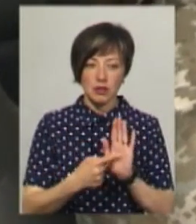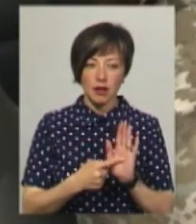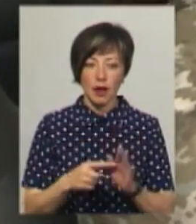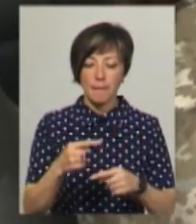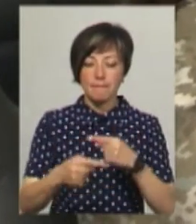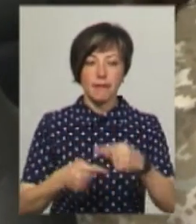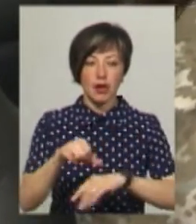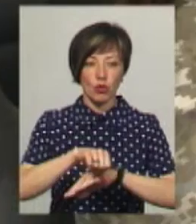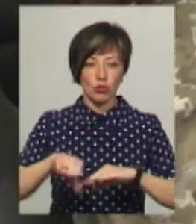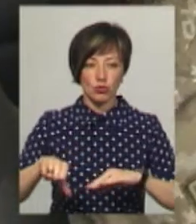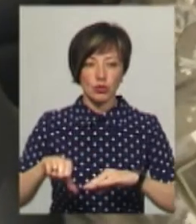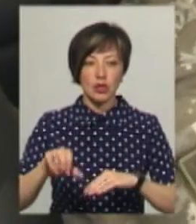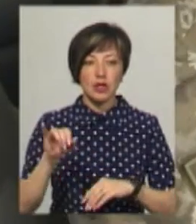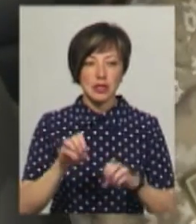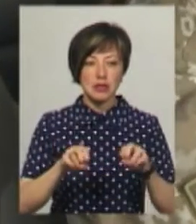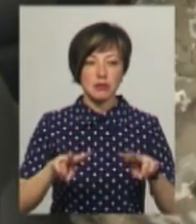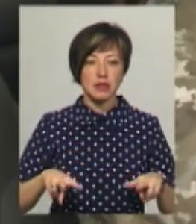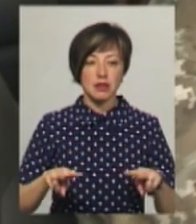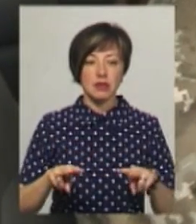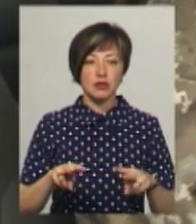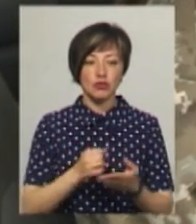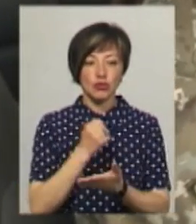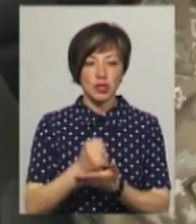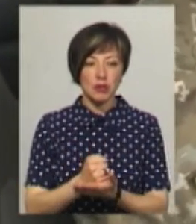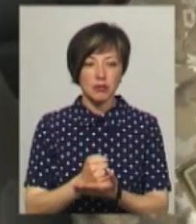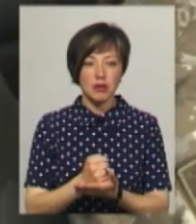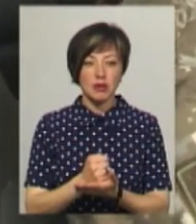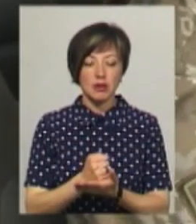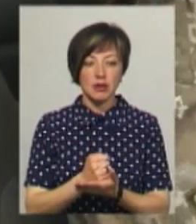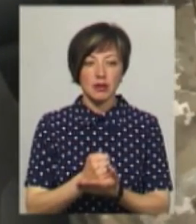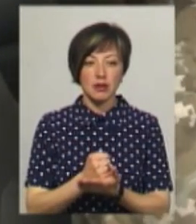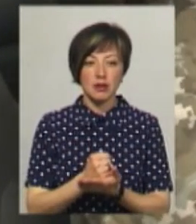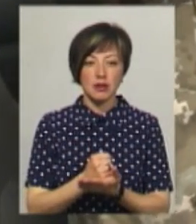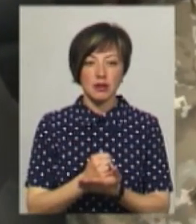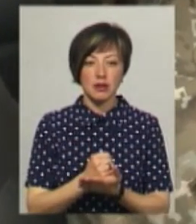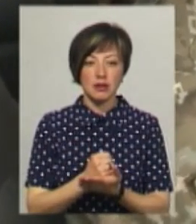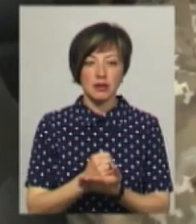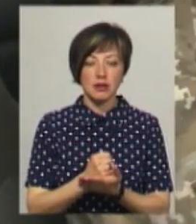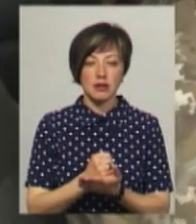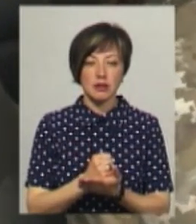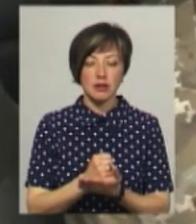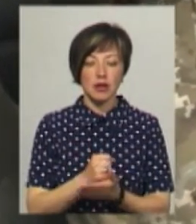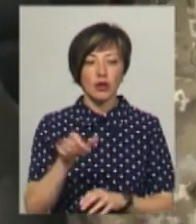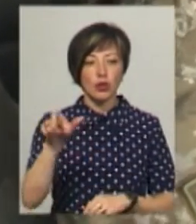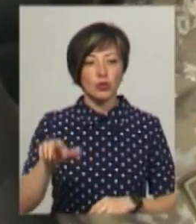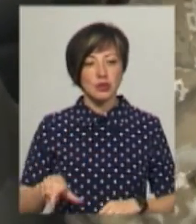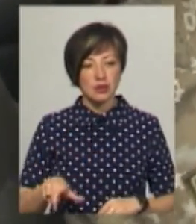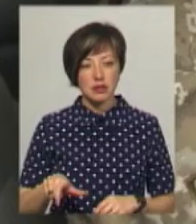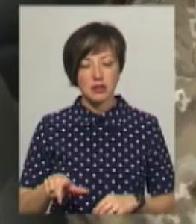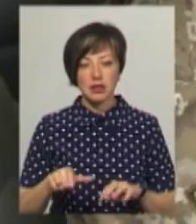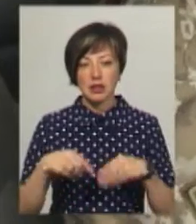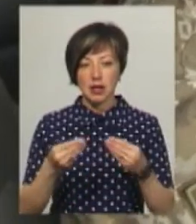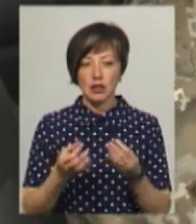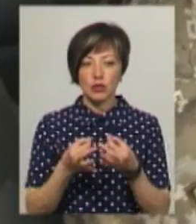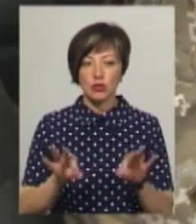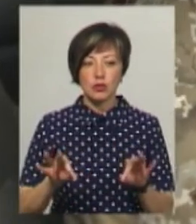і безпосередньо спеціальні дати штампи, які представляють відмітки, що людині надано